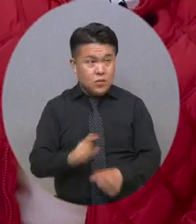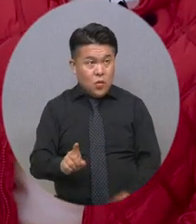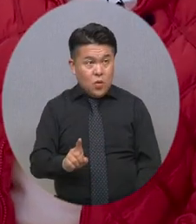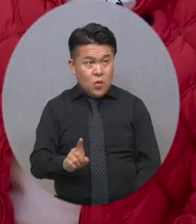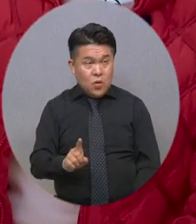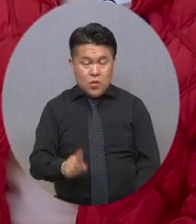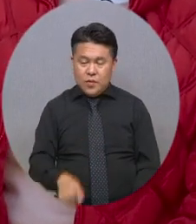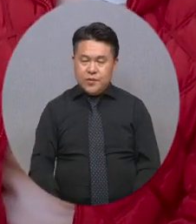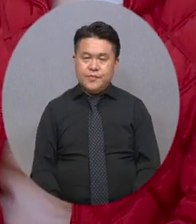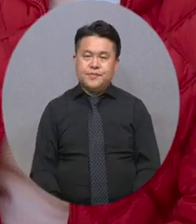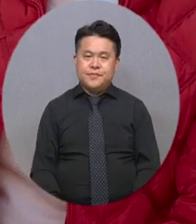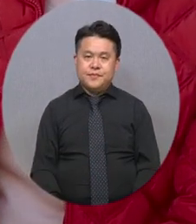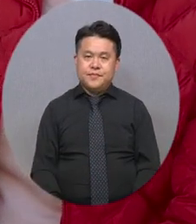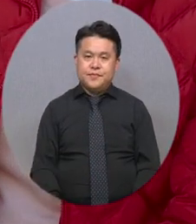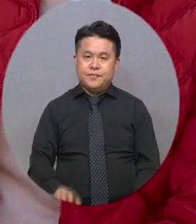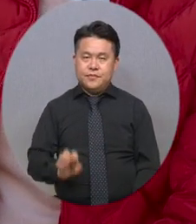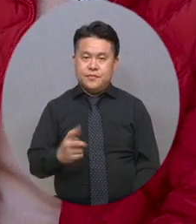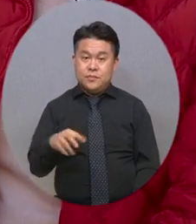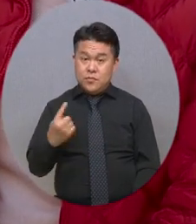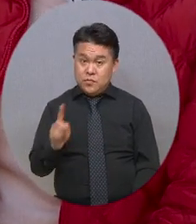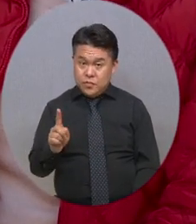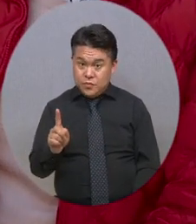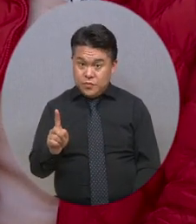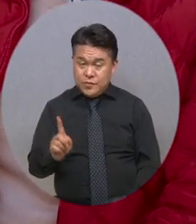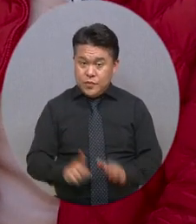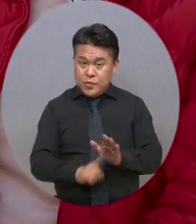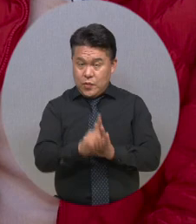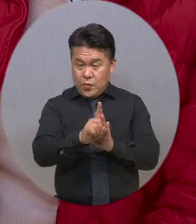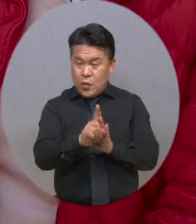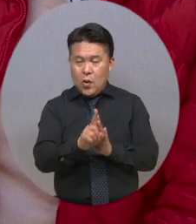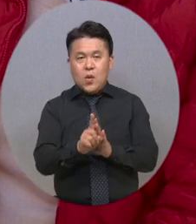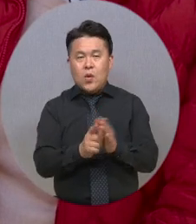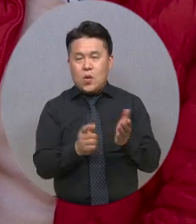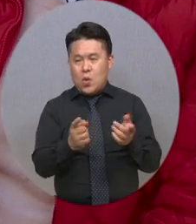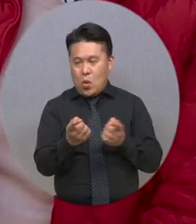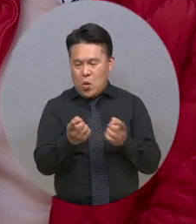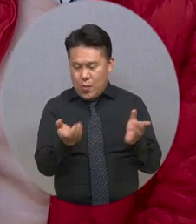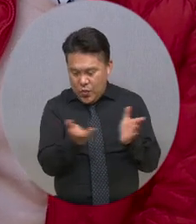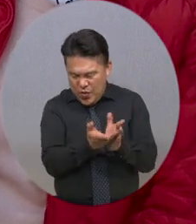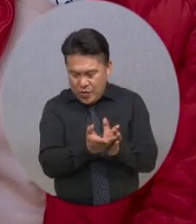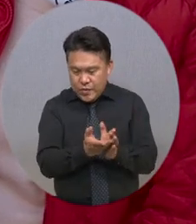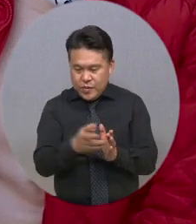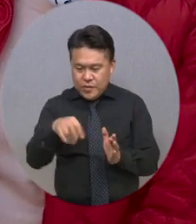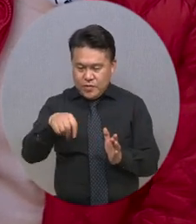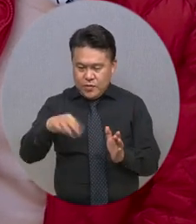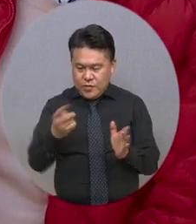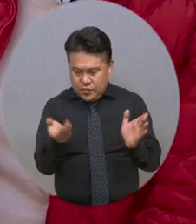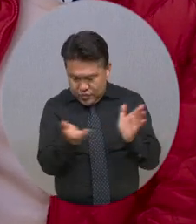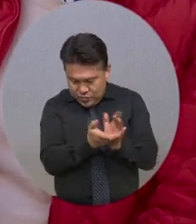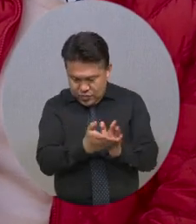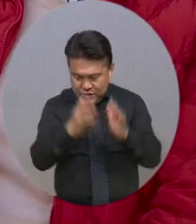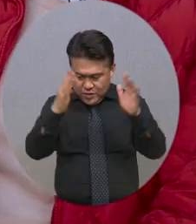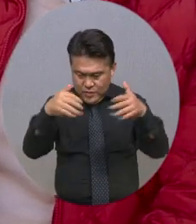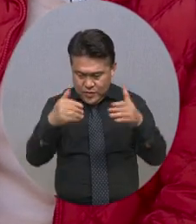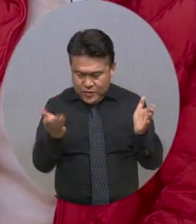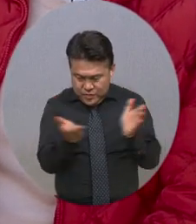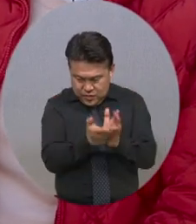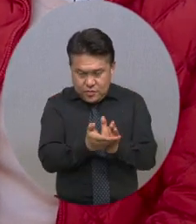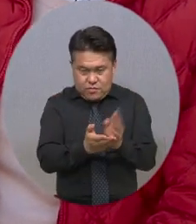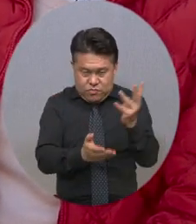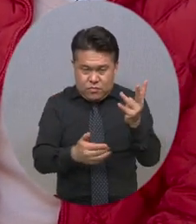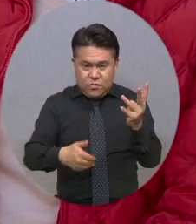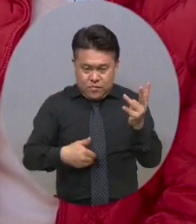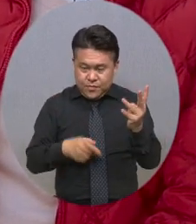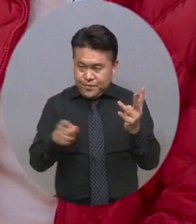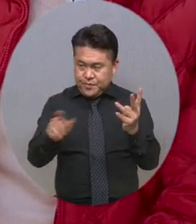잘 자라요, 표고가? 아, 표고는 온도가 맞아야 되고 습도가 맞아야 되고 또 바람이 맞아야 됩니다. 그래야만이